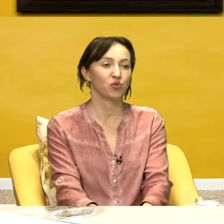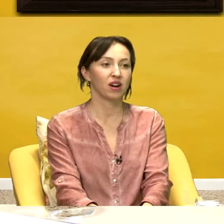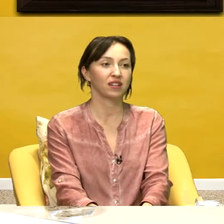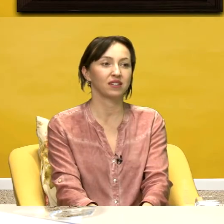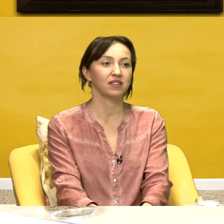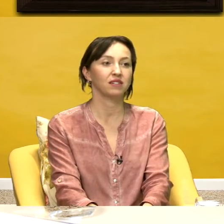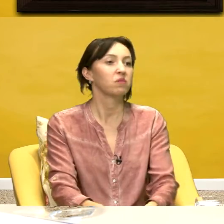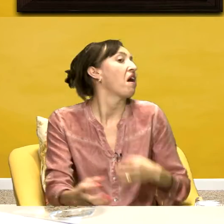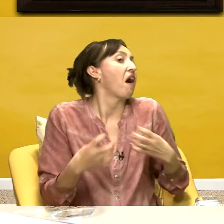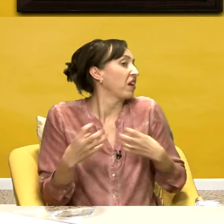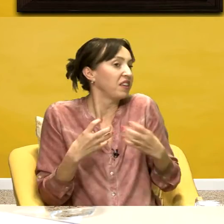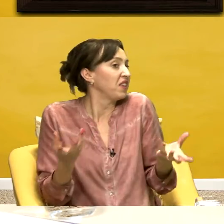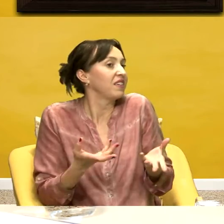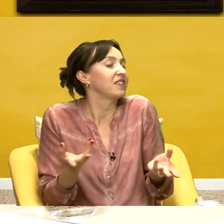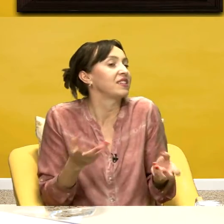Se joacă